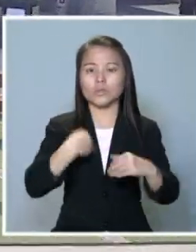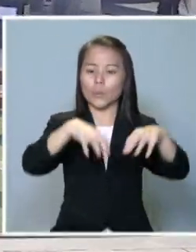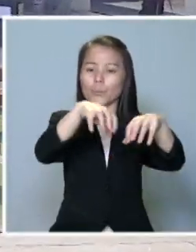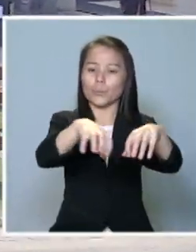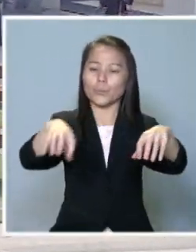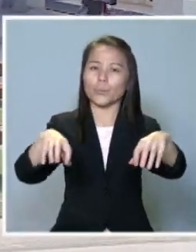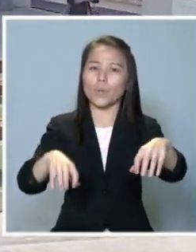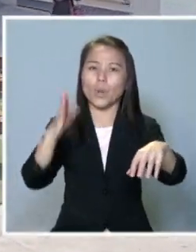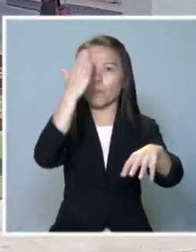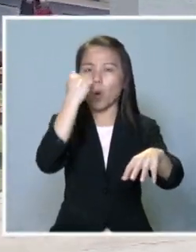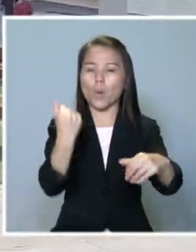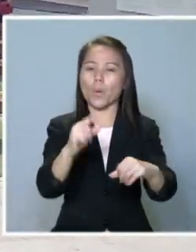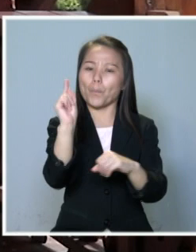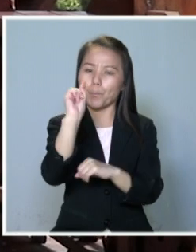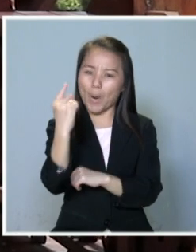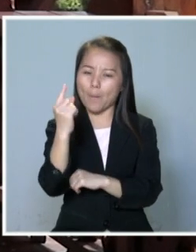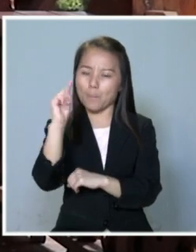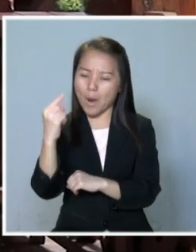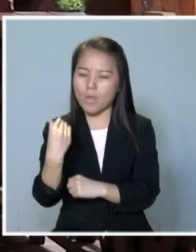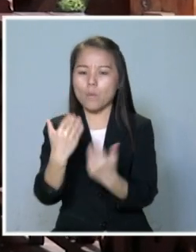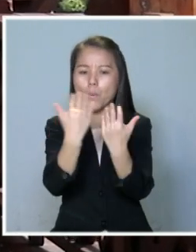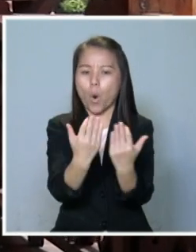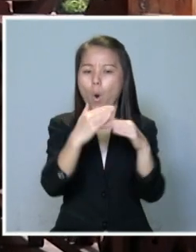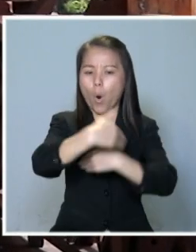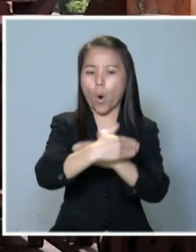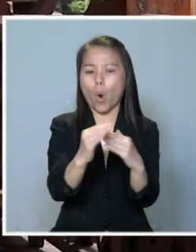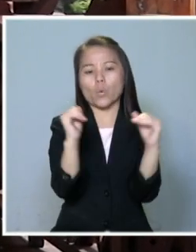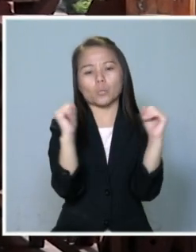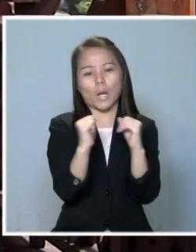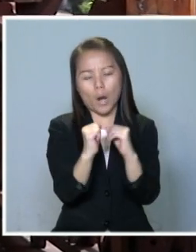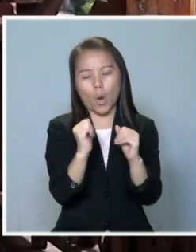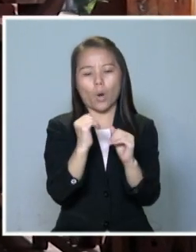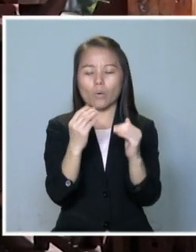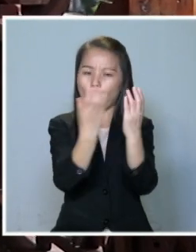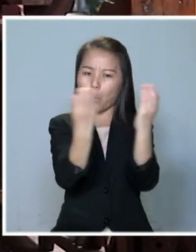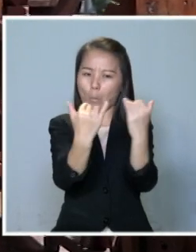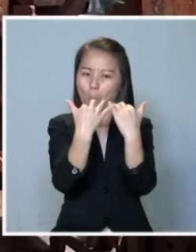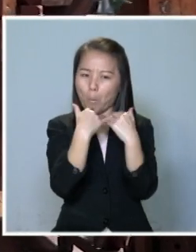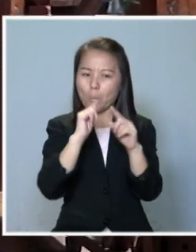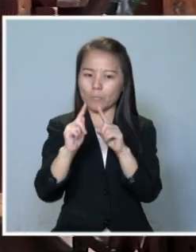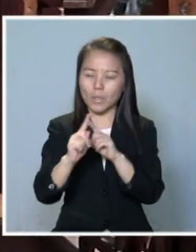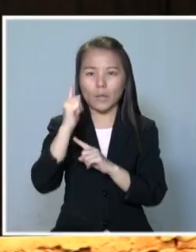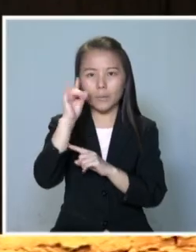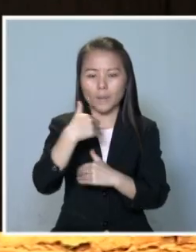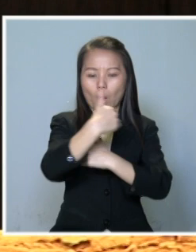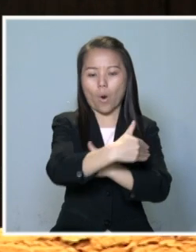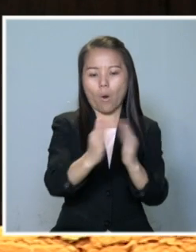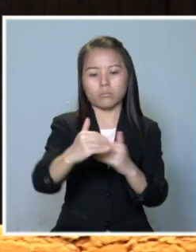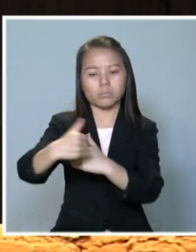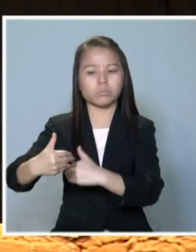ทุกอันติดแอร์หมดบางอันเป็นดับเบิลซีลิ่งห้องบางห้องเราเจาะถึงกันหมดเนี่ยอย่างที่เห็นบางอันจะเป็น3ห้องต่อกันเนี่ยนะ